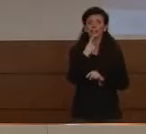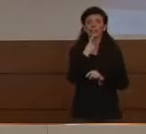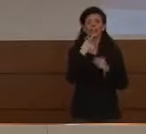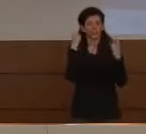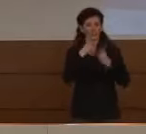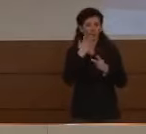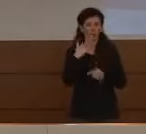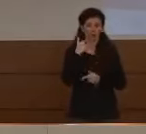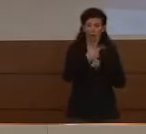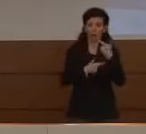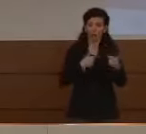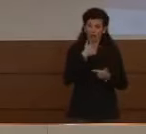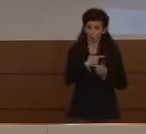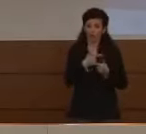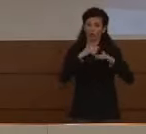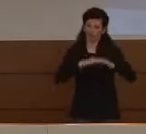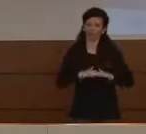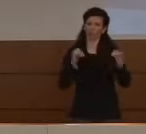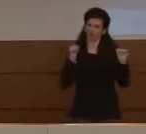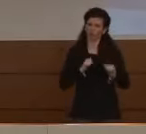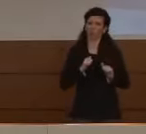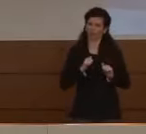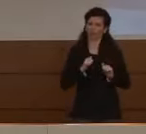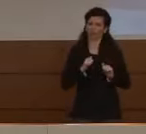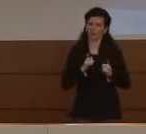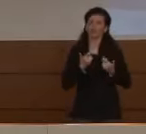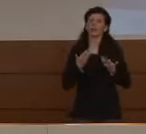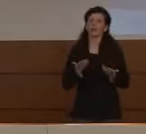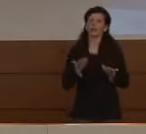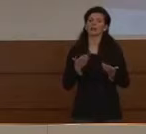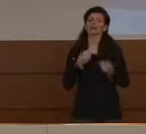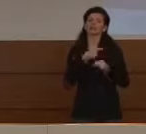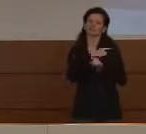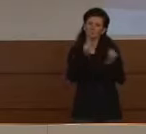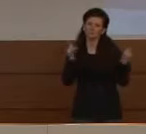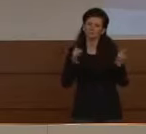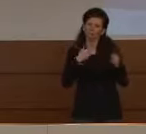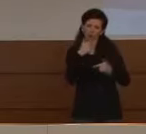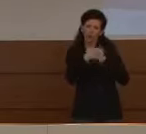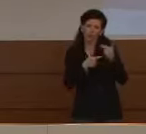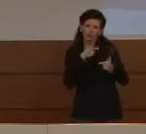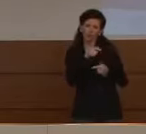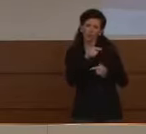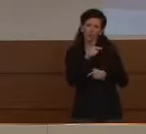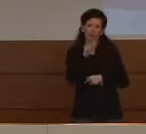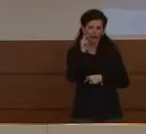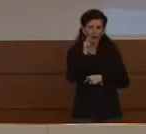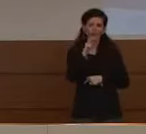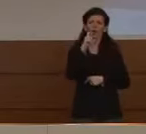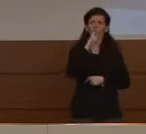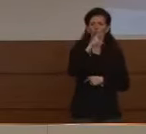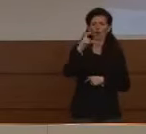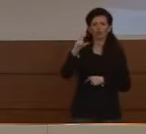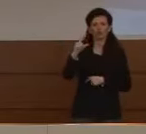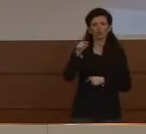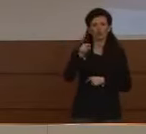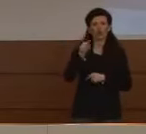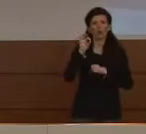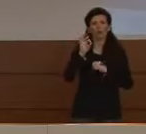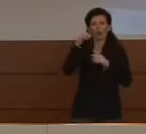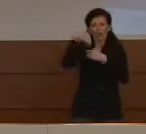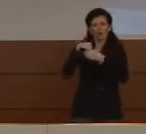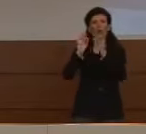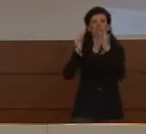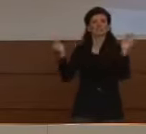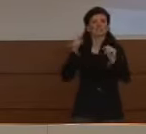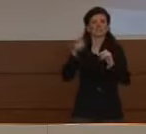del dipartimento a effettuare le donazioni sul conto indicato sul nostro sito